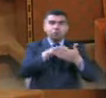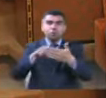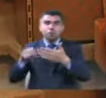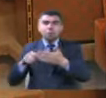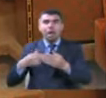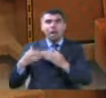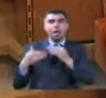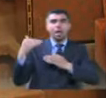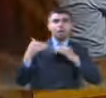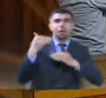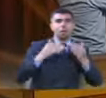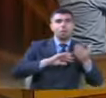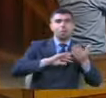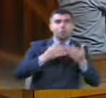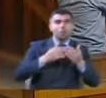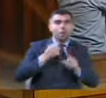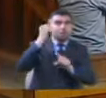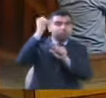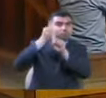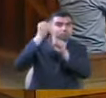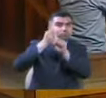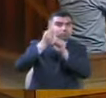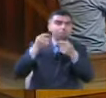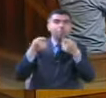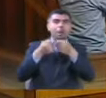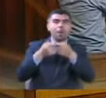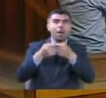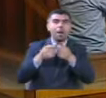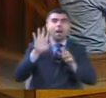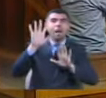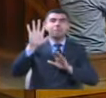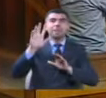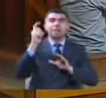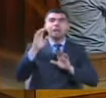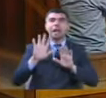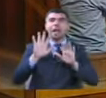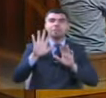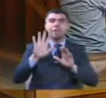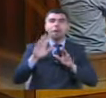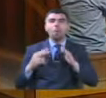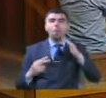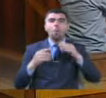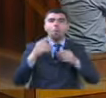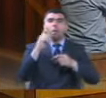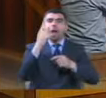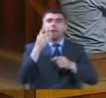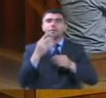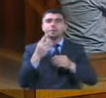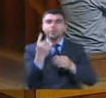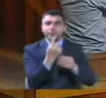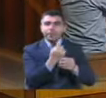نقابة ديمقراطية تقاطع فاتح ماي. رئيس الحكومة ينصرف ويغادر الجلسة الشهرية